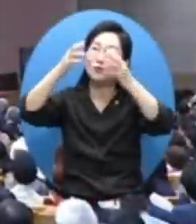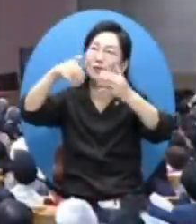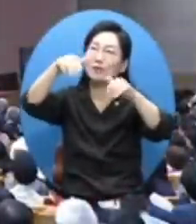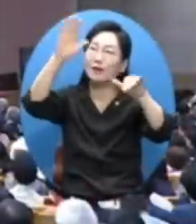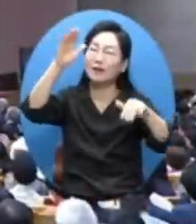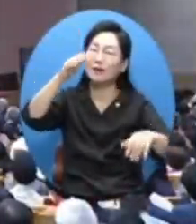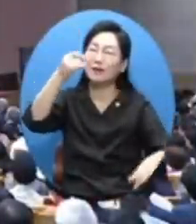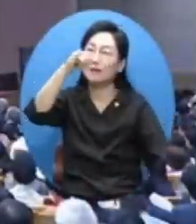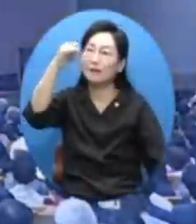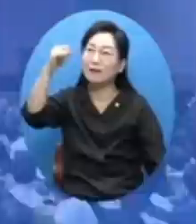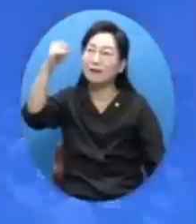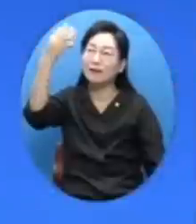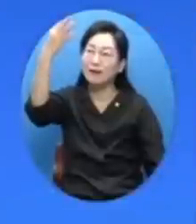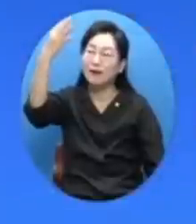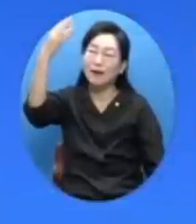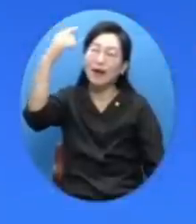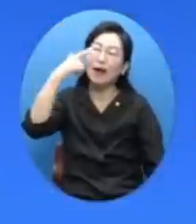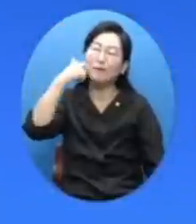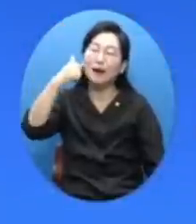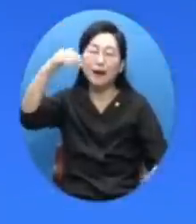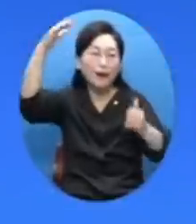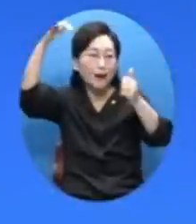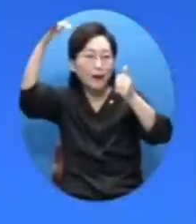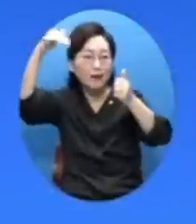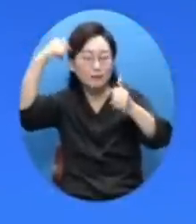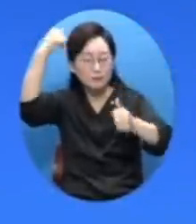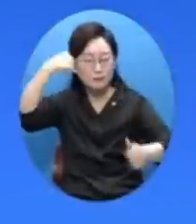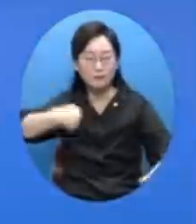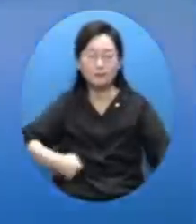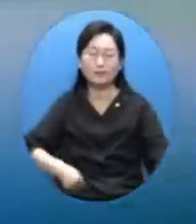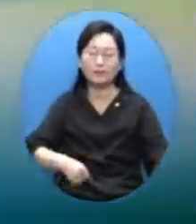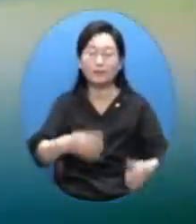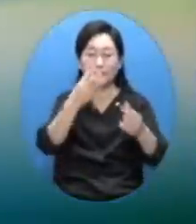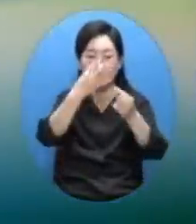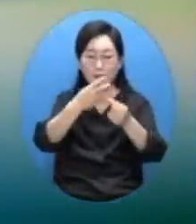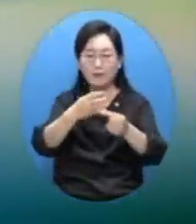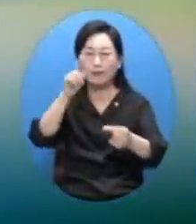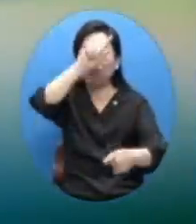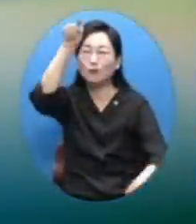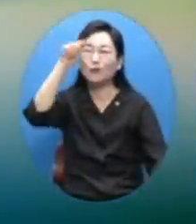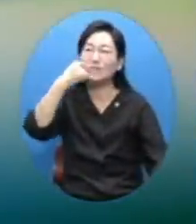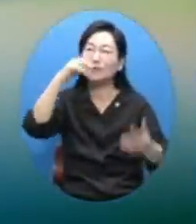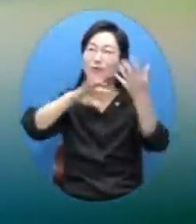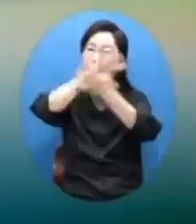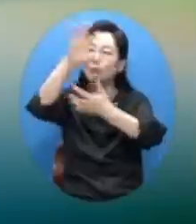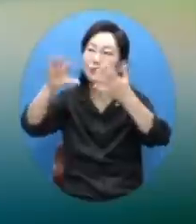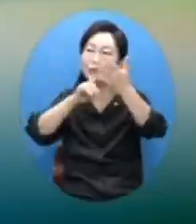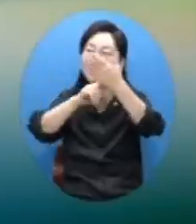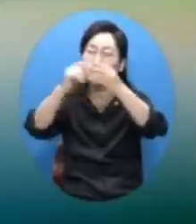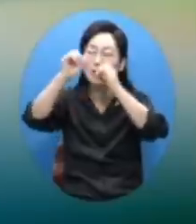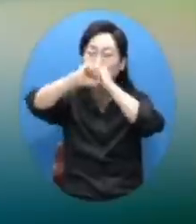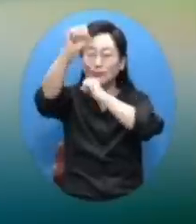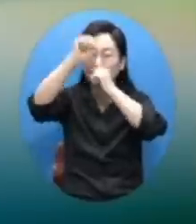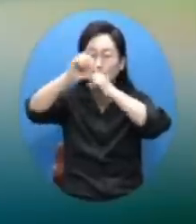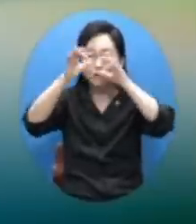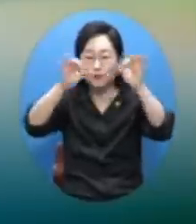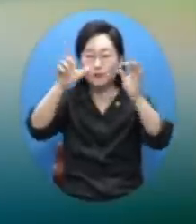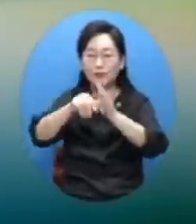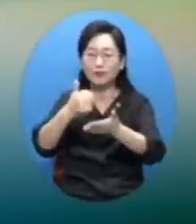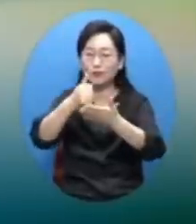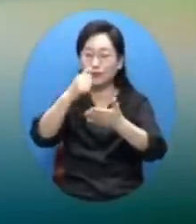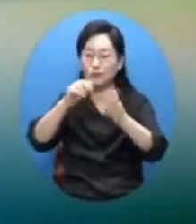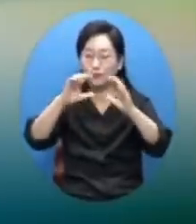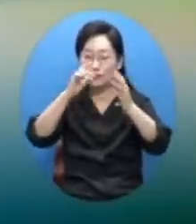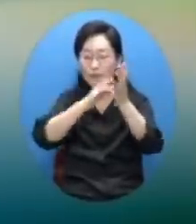딸이 아빠 손을 흔드는 것 같았습니다 4절을 짓습니다 저 공중에 구름이 일어나며 큰 나팔이 울릴 때 죽으셔서